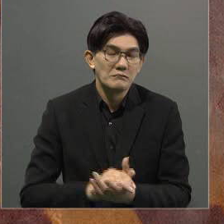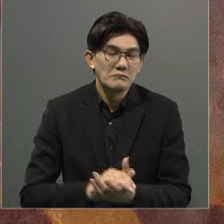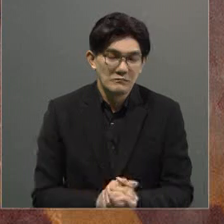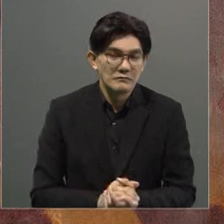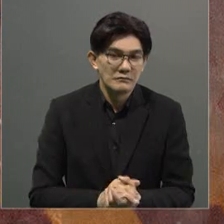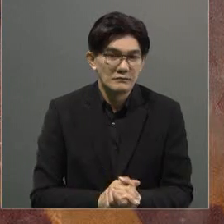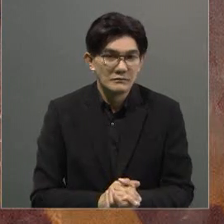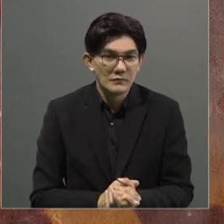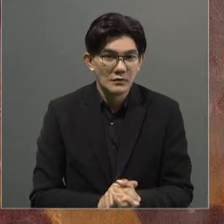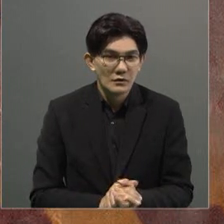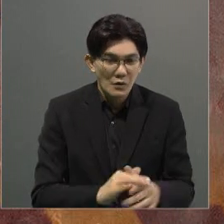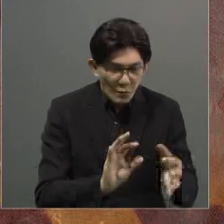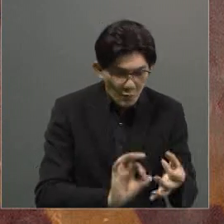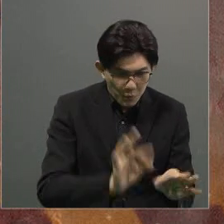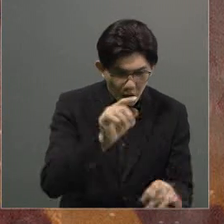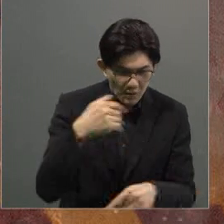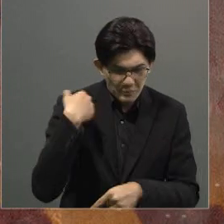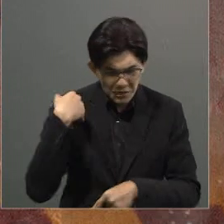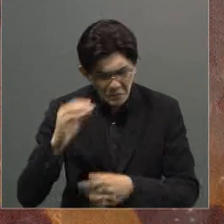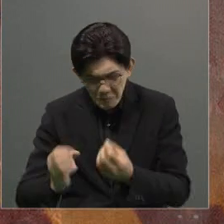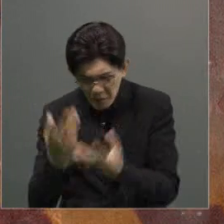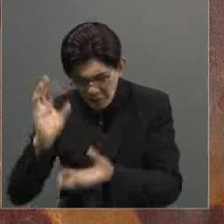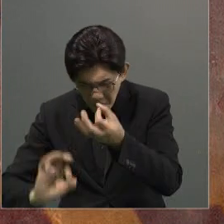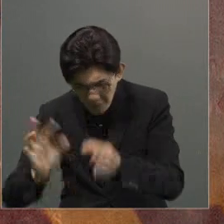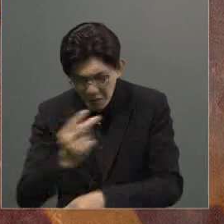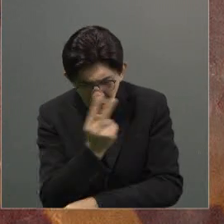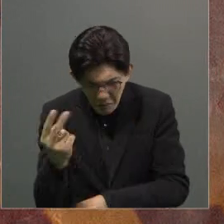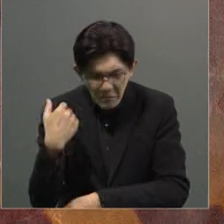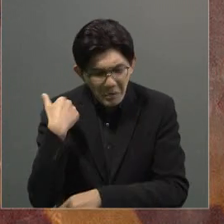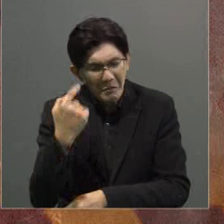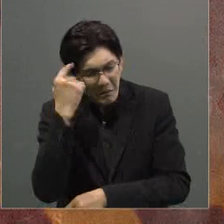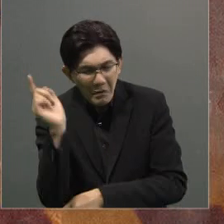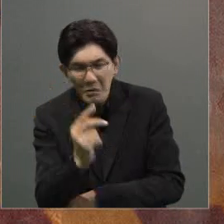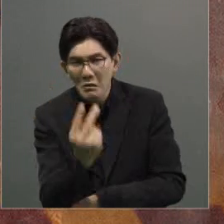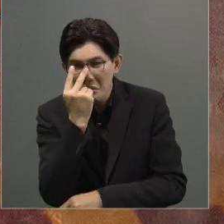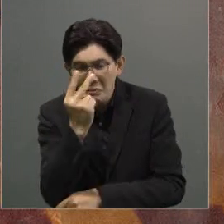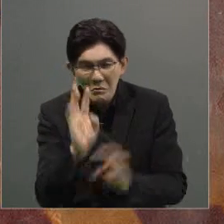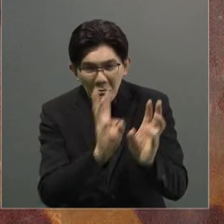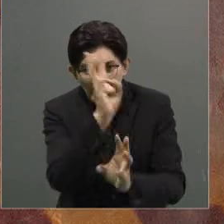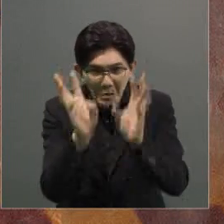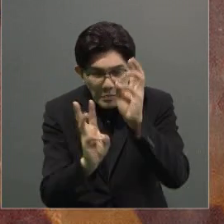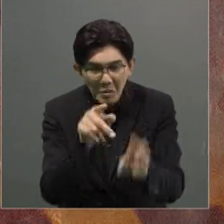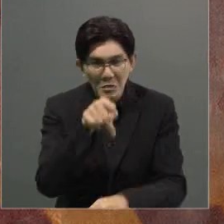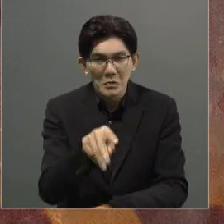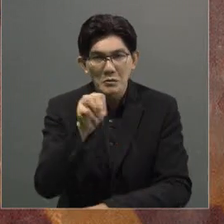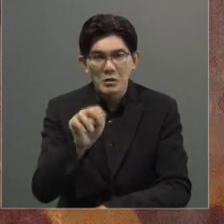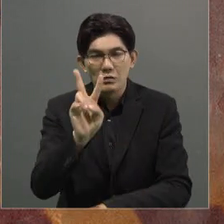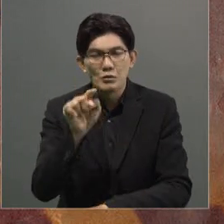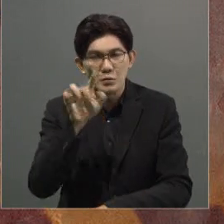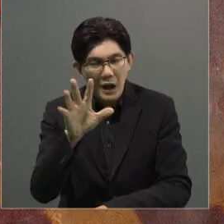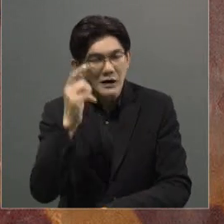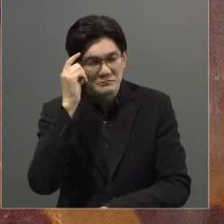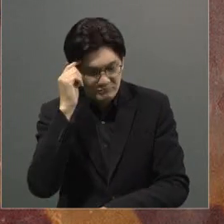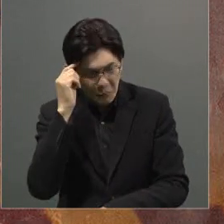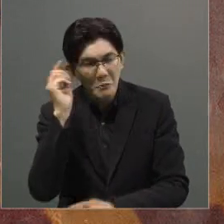อืนะฮะเห็นทั้งจุดความร้อนเห็นทั้งไฟป่าแบบนี้แน่นอนนะฮะพอไปดูสถานการณ์ฝุ่น PM2.5เนี่ยเรียกว่าไม่